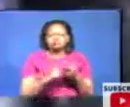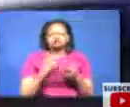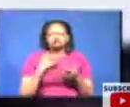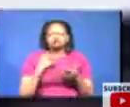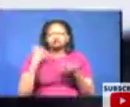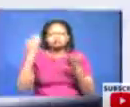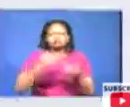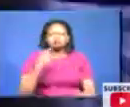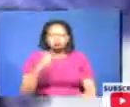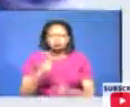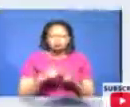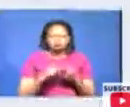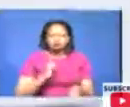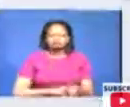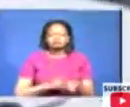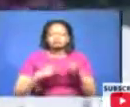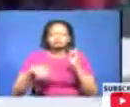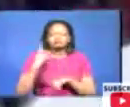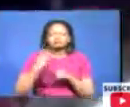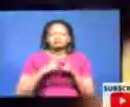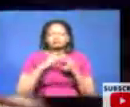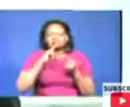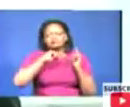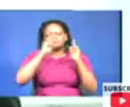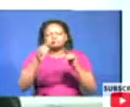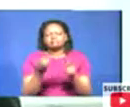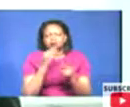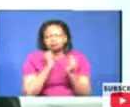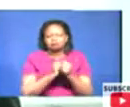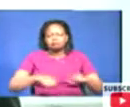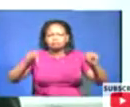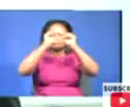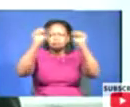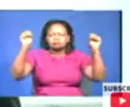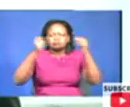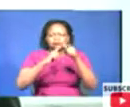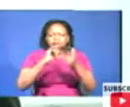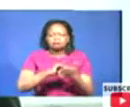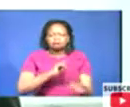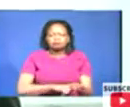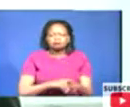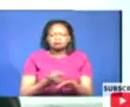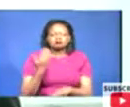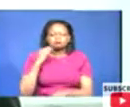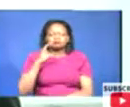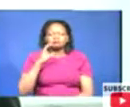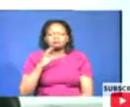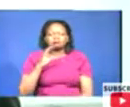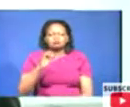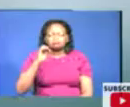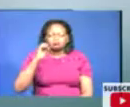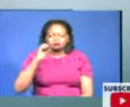ngurubi. Wakati nilishinda nikaambia niende tukule pamoja naye. Saa hiyo nilikuwa kofru nikapatia seniors